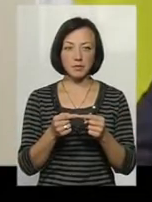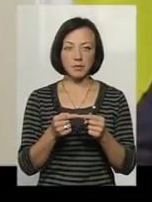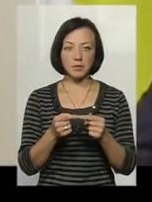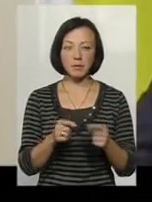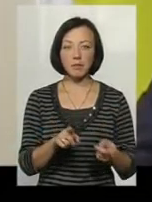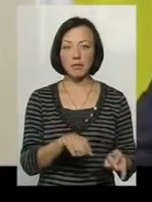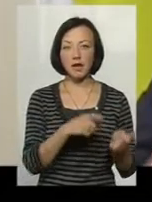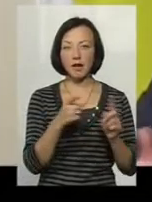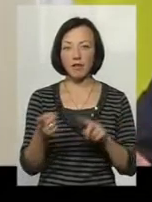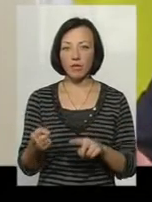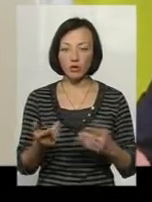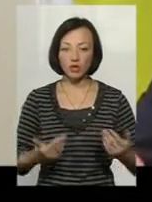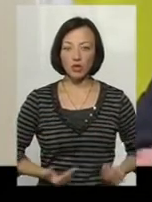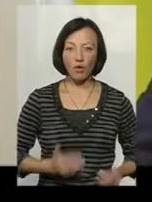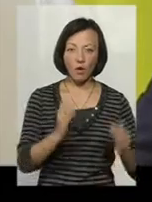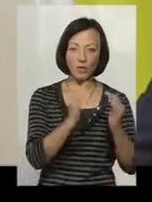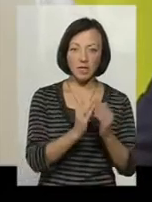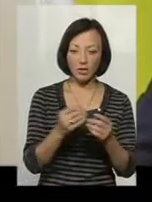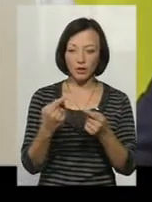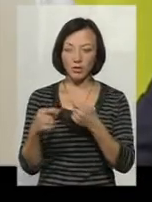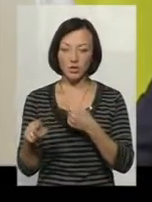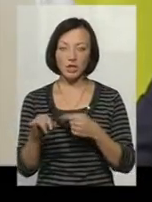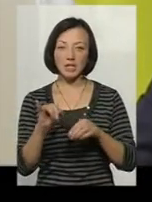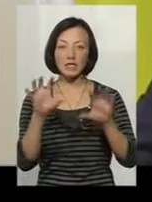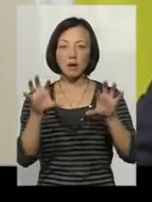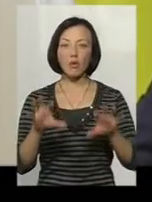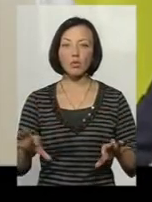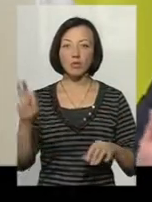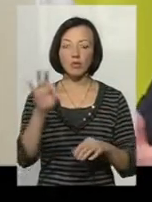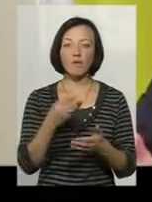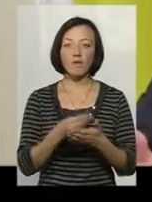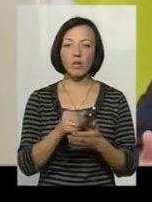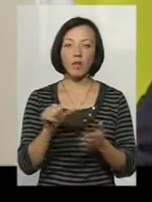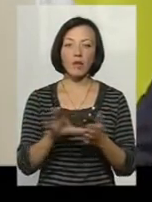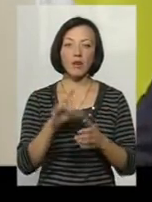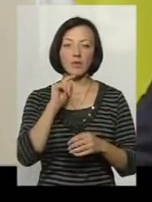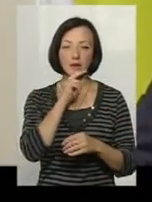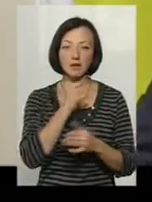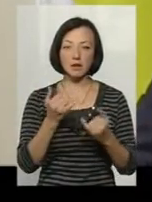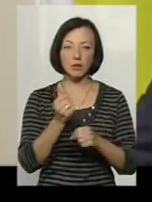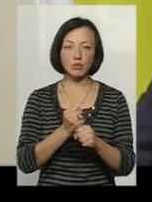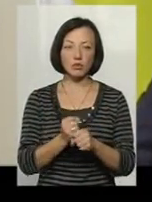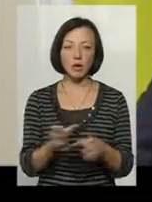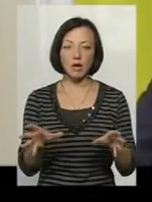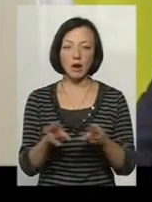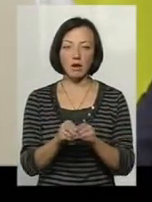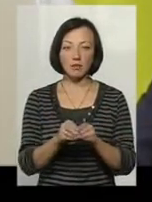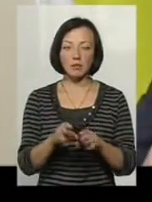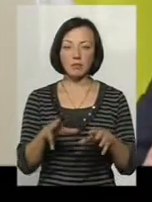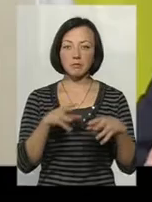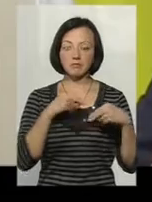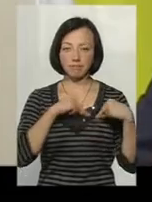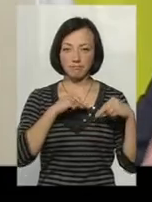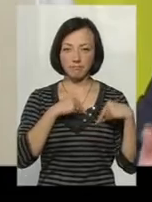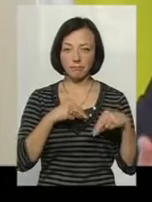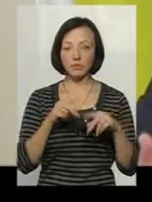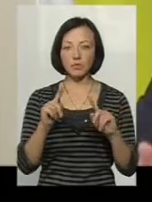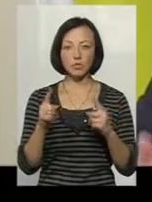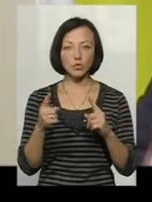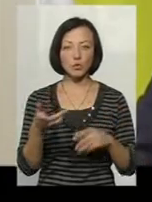в інший. І закон про фонд енергоефективності, який зараз розроблений разом з нашими партнерами. Чому? Тому що